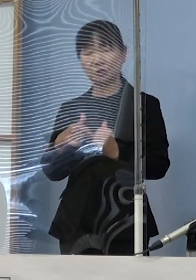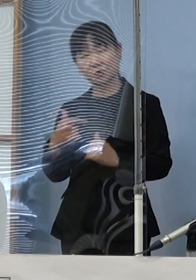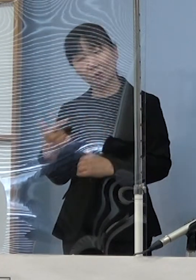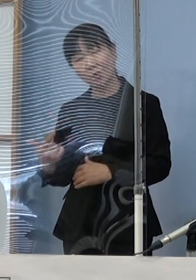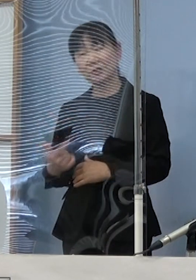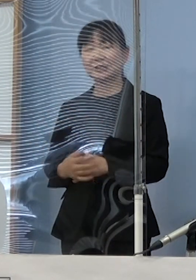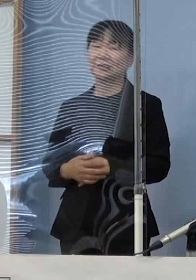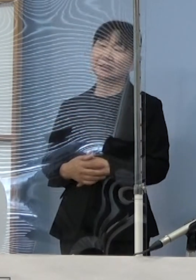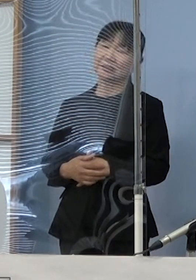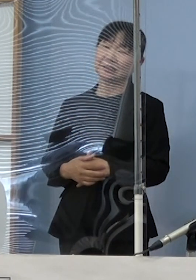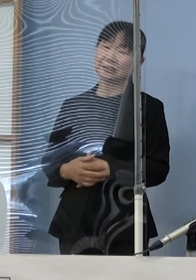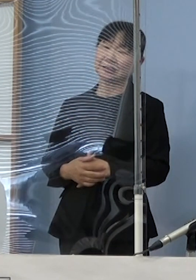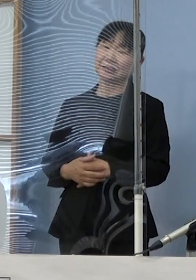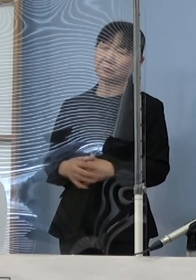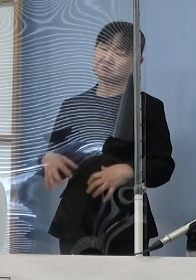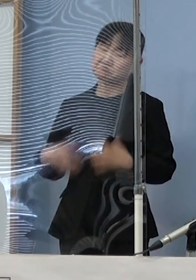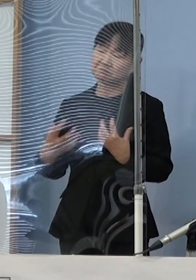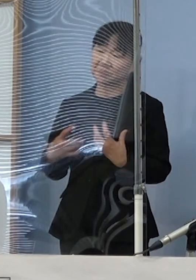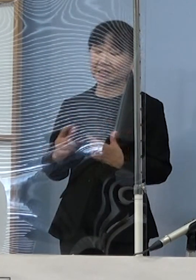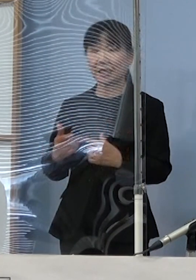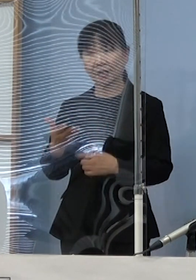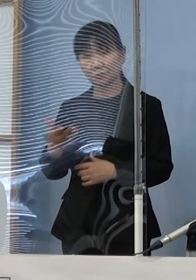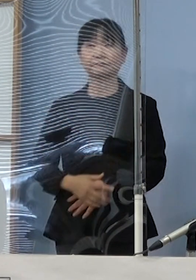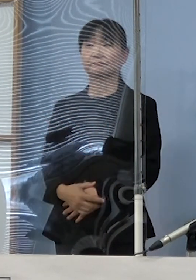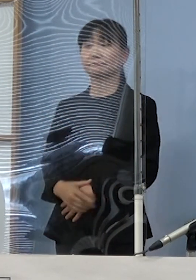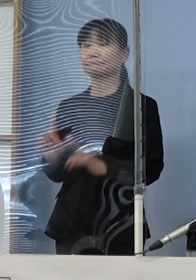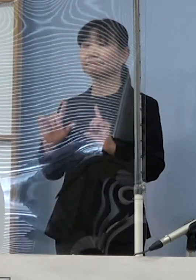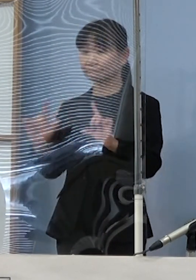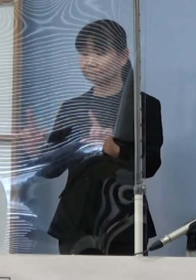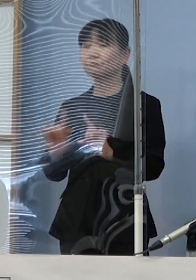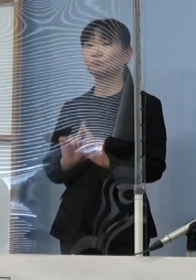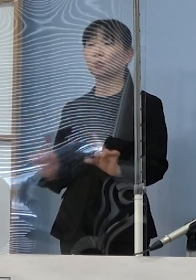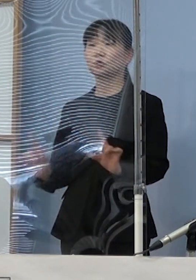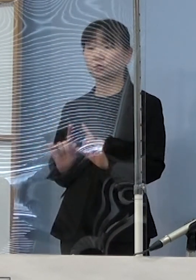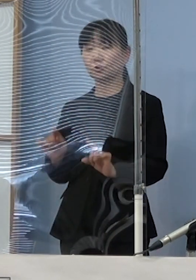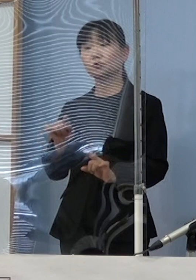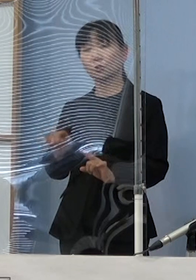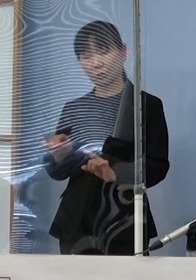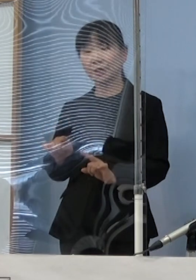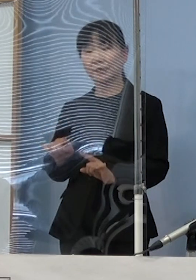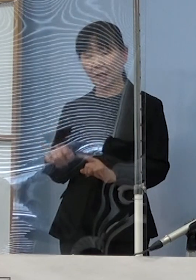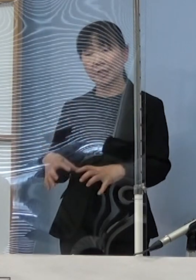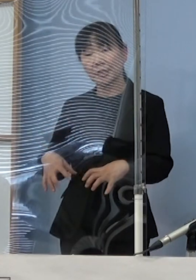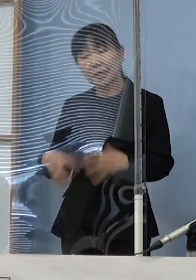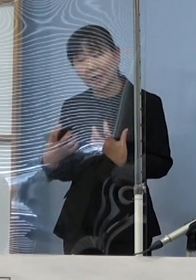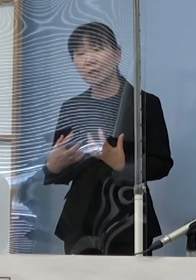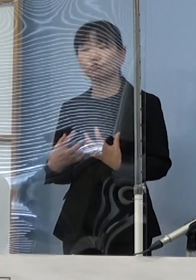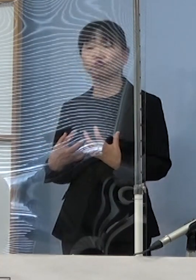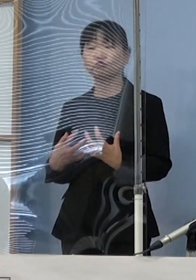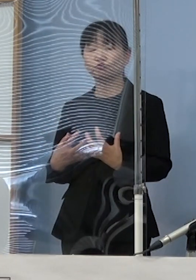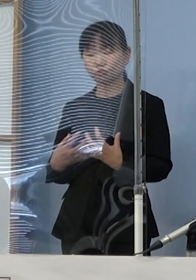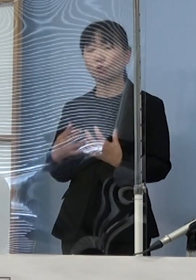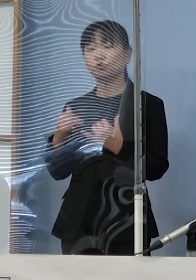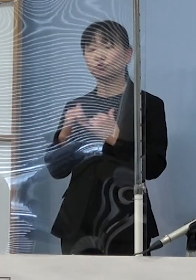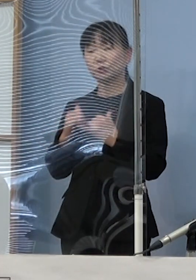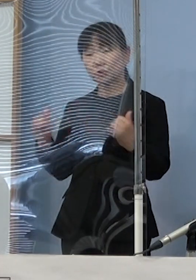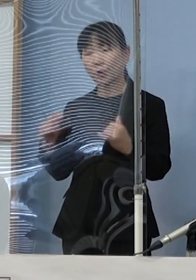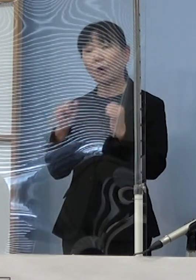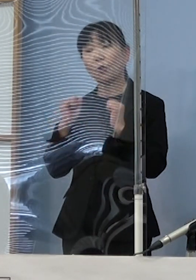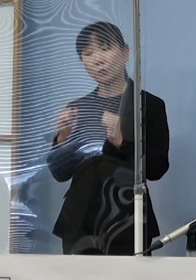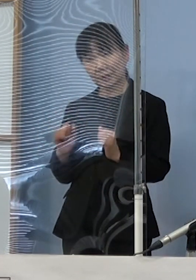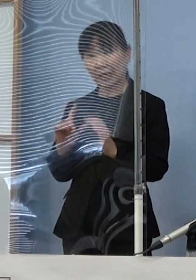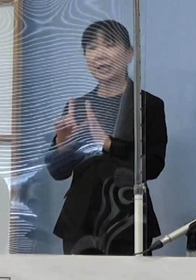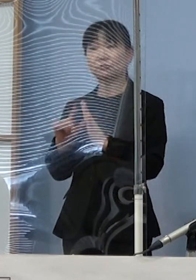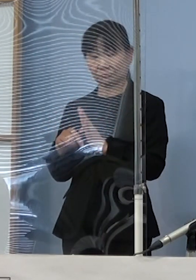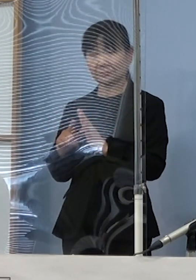非常にこう、お怒りになられるんじゃないかと思うんですけど、 もちろんそうしたことでお怒りになられるという方がおられ